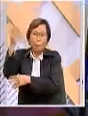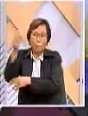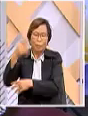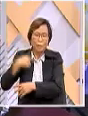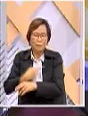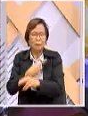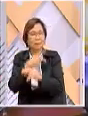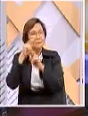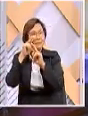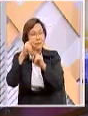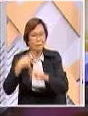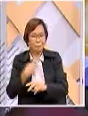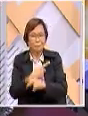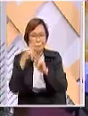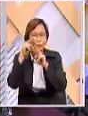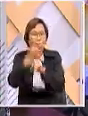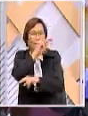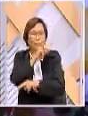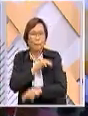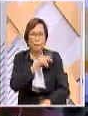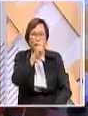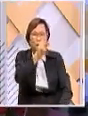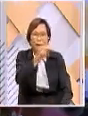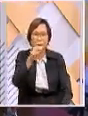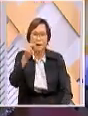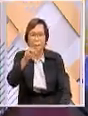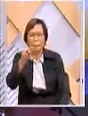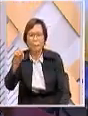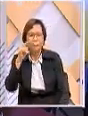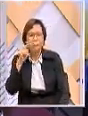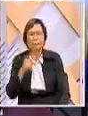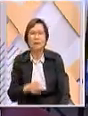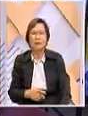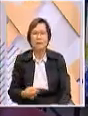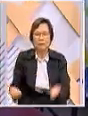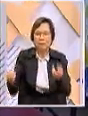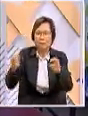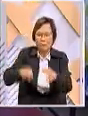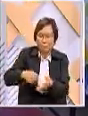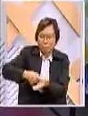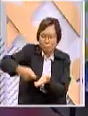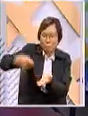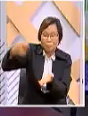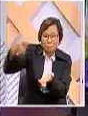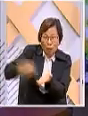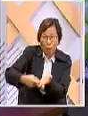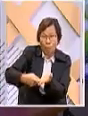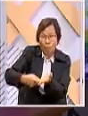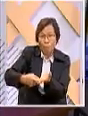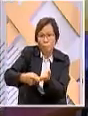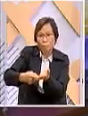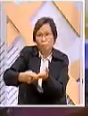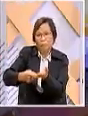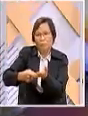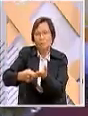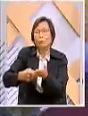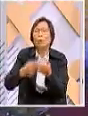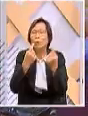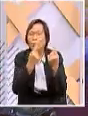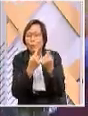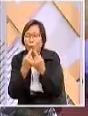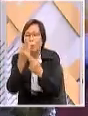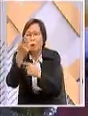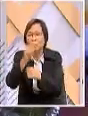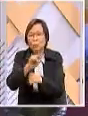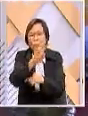kita saksikan buat ketika ini Yang Berhormat Menteri Komunikasi dan Multimedia menurunkan tanda tangan beliau bersempena dengan ulang tahun